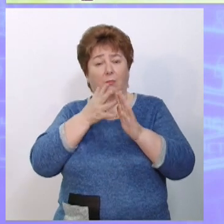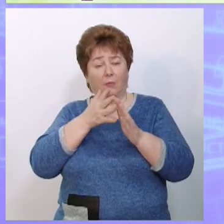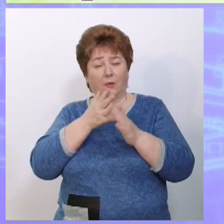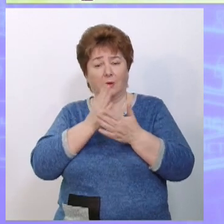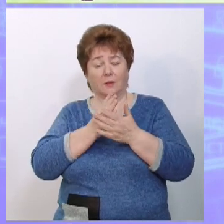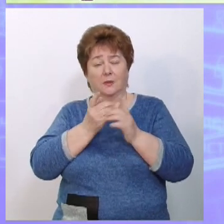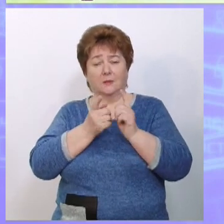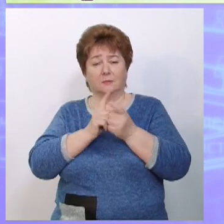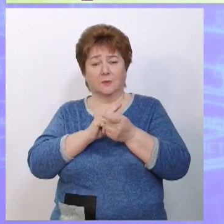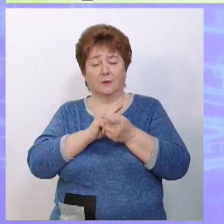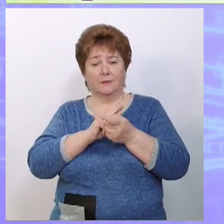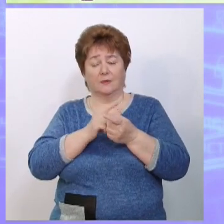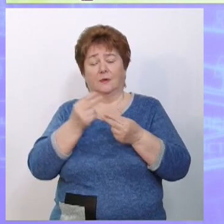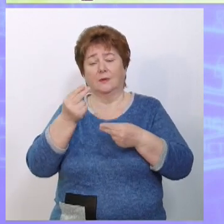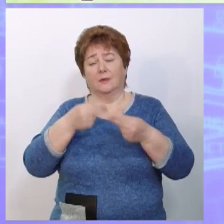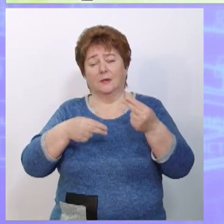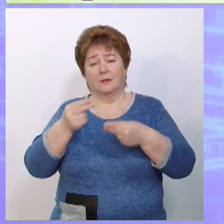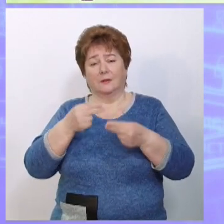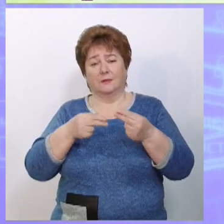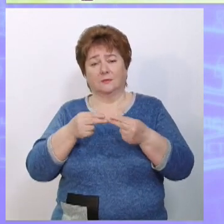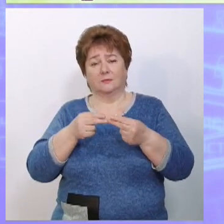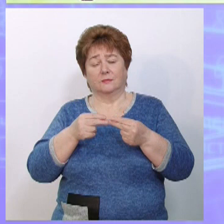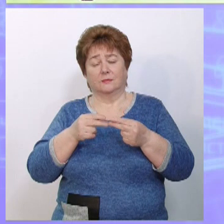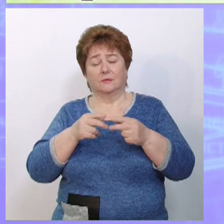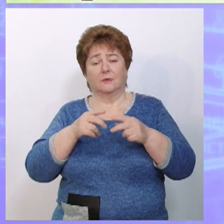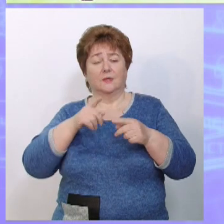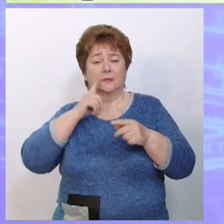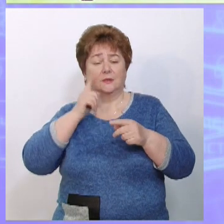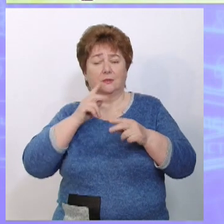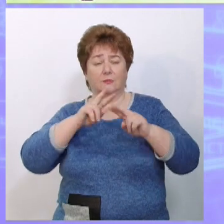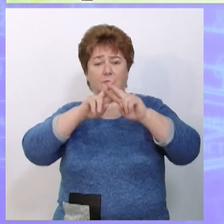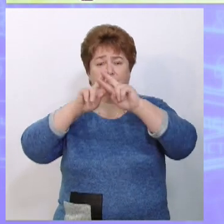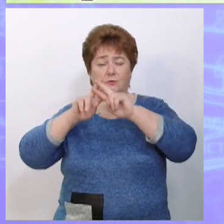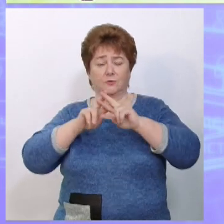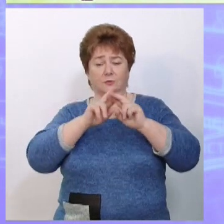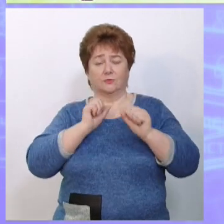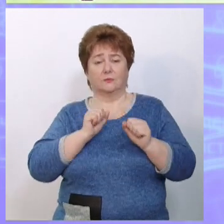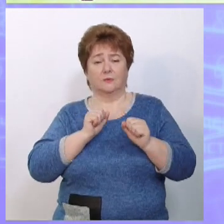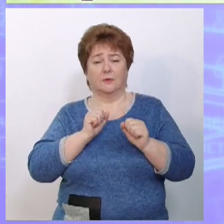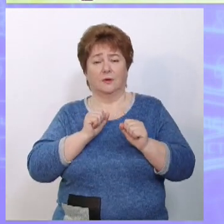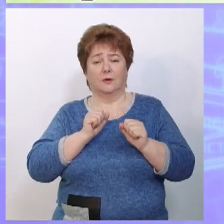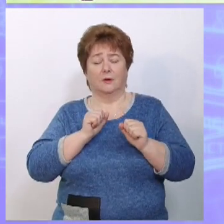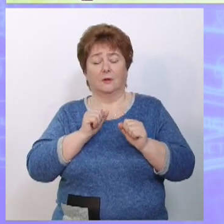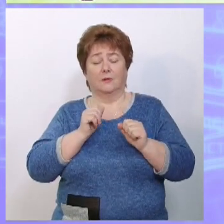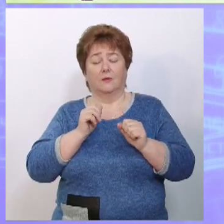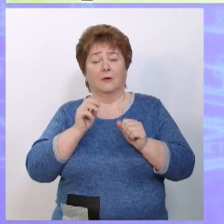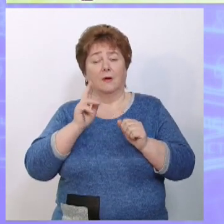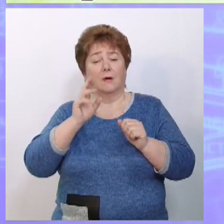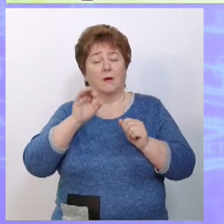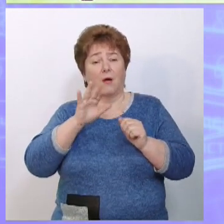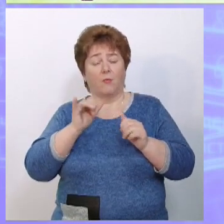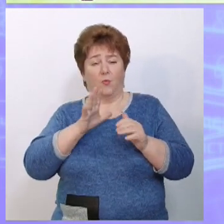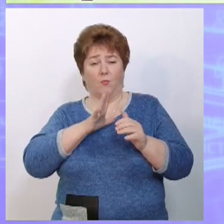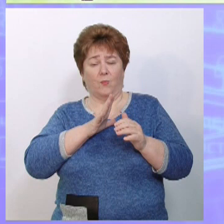и исправил, нарисуйте зеленую звездочку. А кому